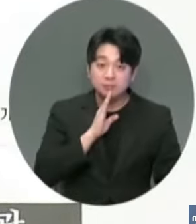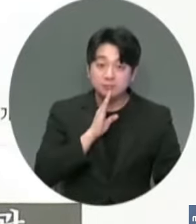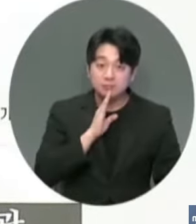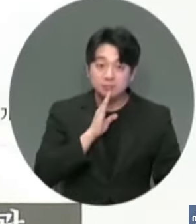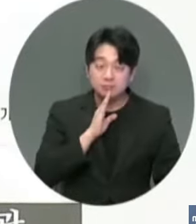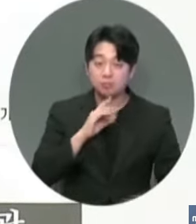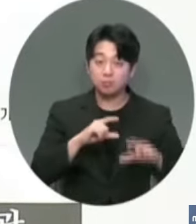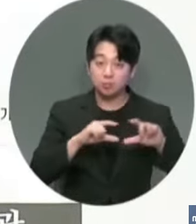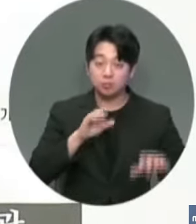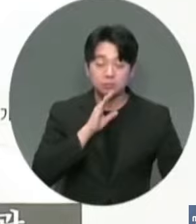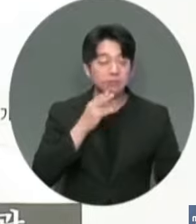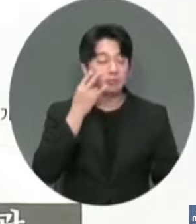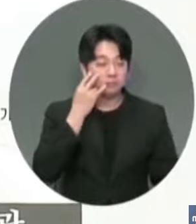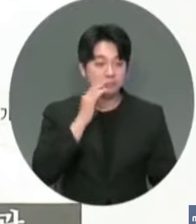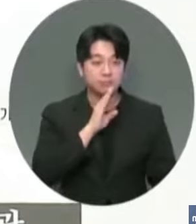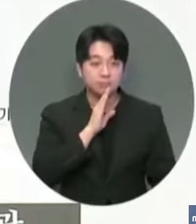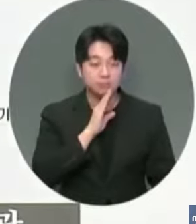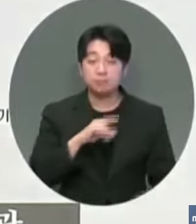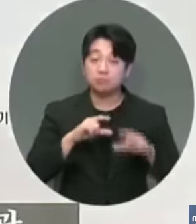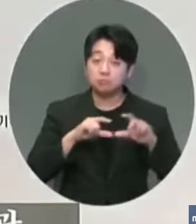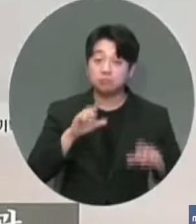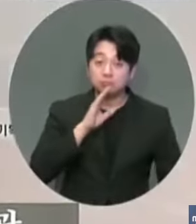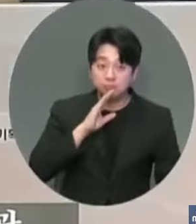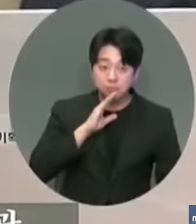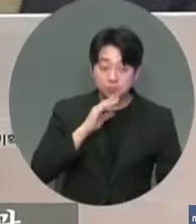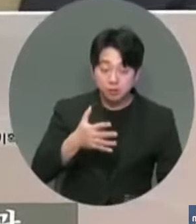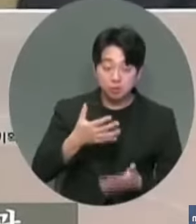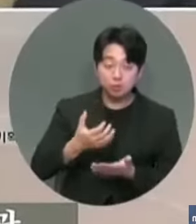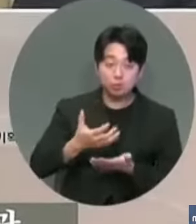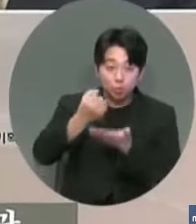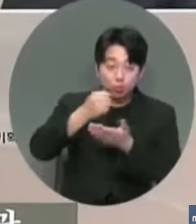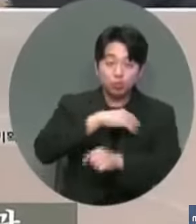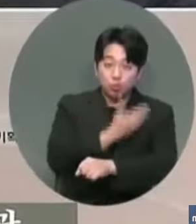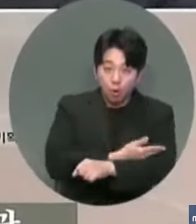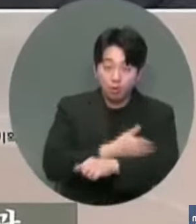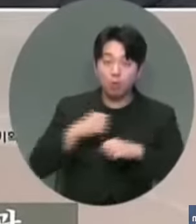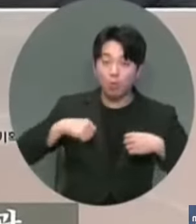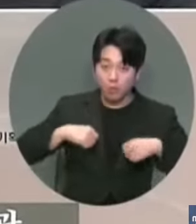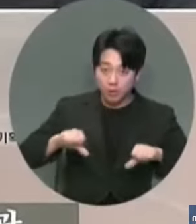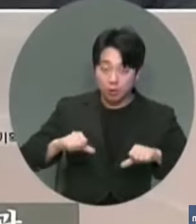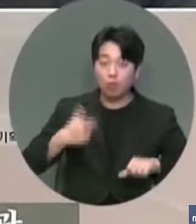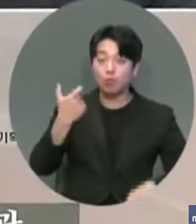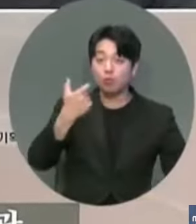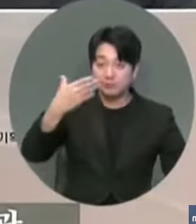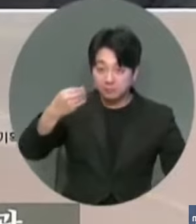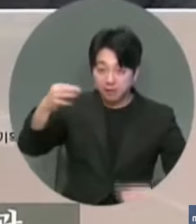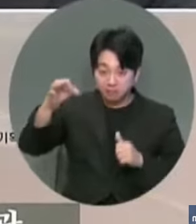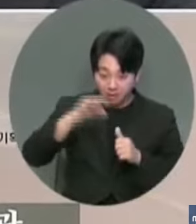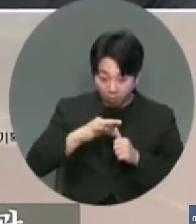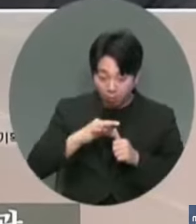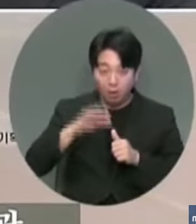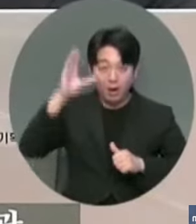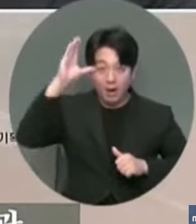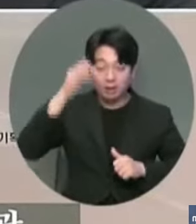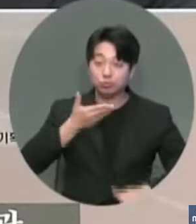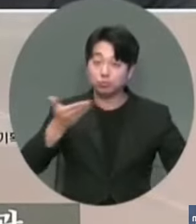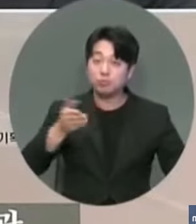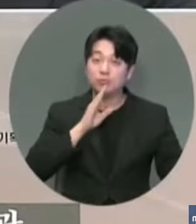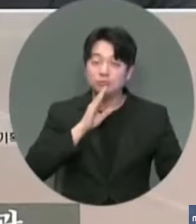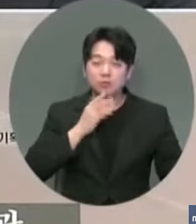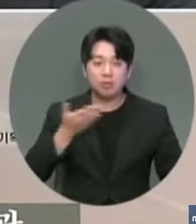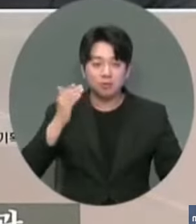뭐, 네, 그럴 수는 있을 것 같습니다. 그렇죠. 왜냐하면 이게 소유권 포기하고 그래야 마리당 지원금을 주는 걸로 이해하겠죠. 근데 제가 농식품부에